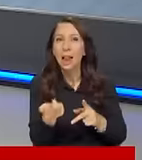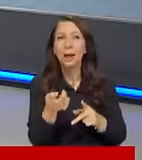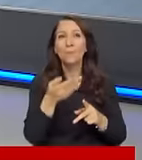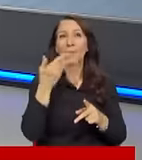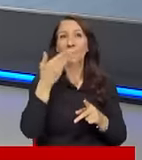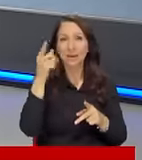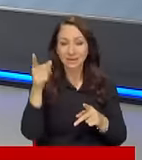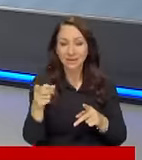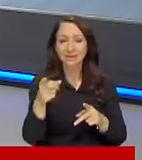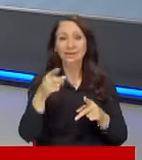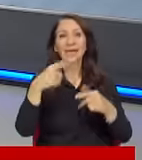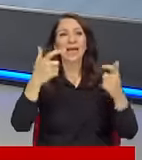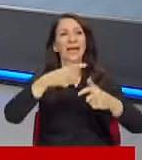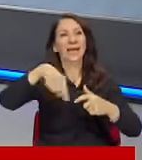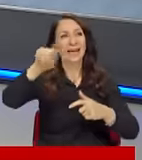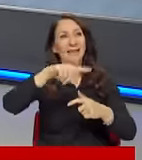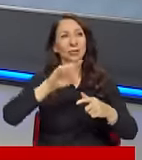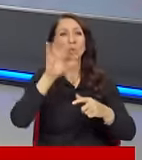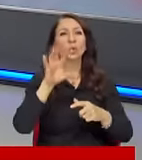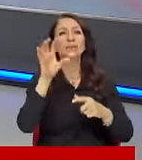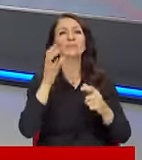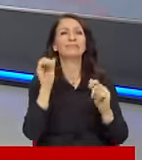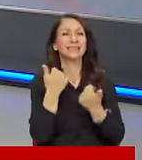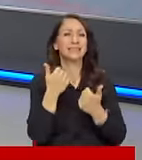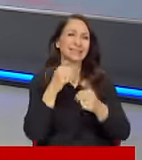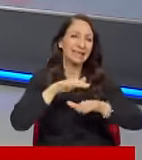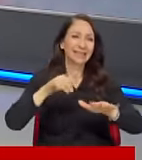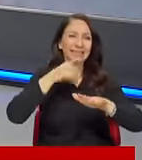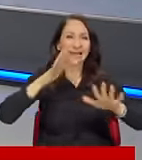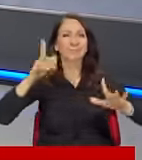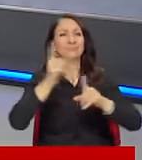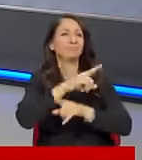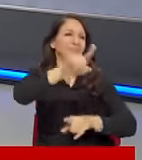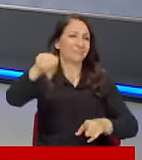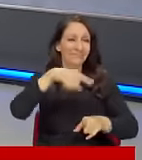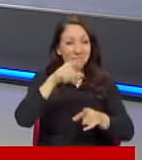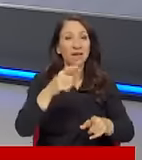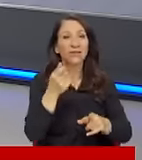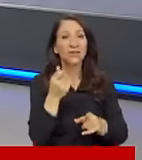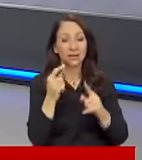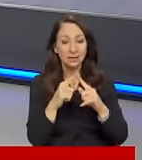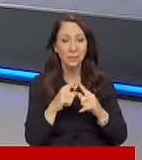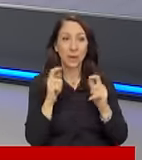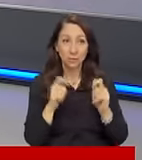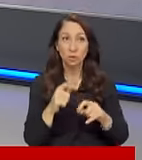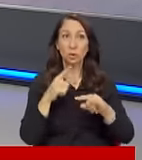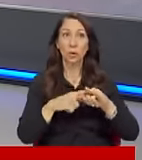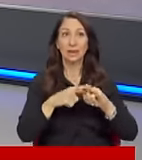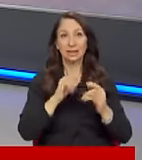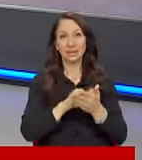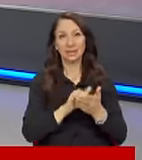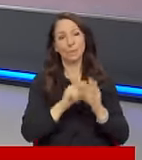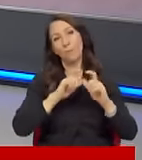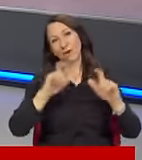da diğer yerlerde turizm cenneti köşelerimizde memleketimizin fiyatlamalar yapılmış Hürriyet